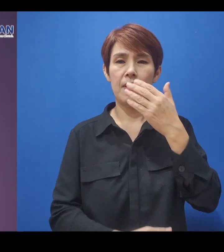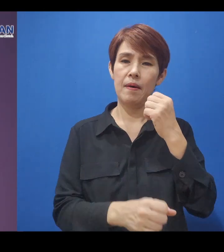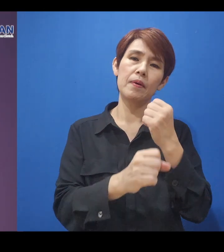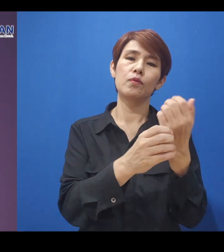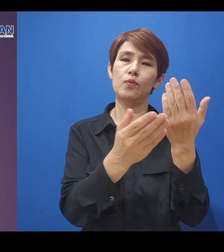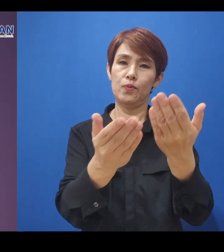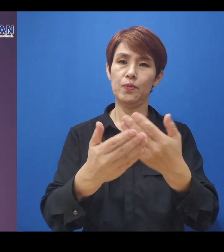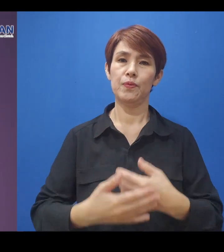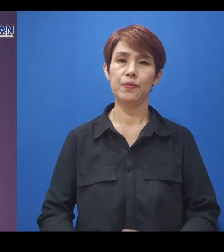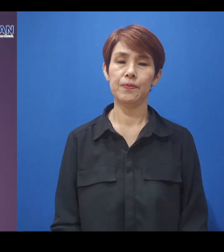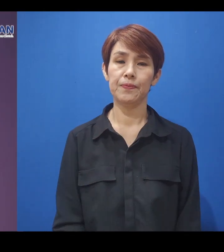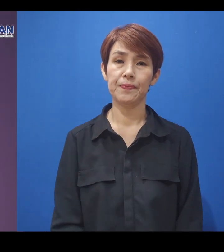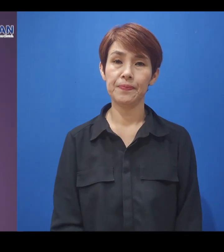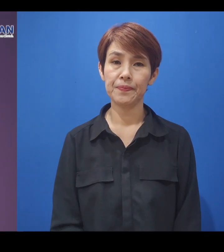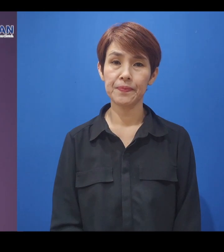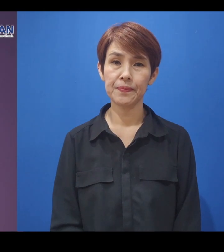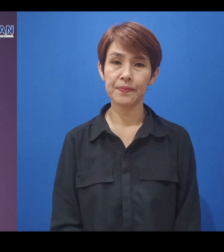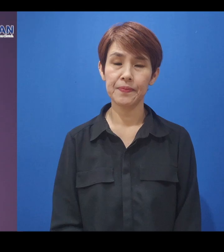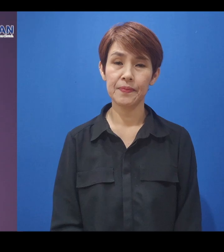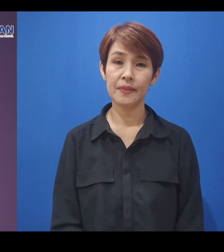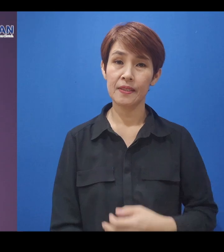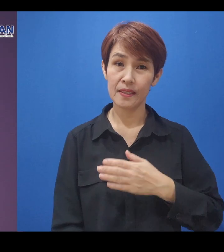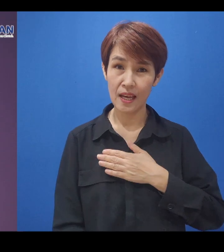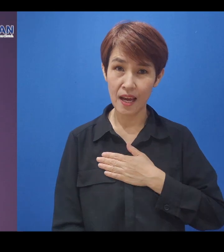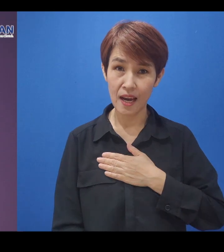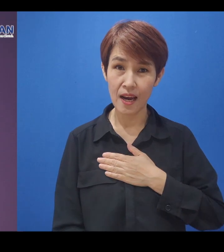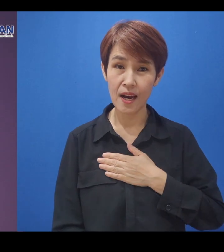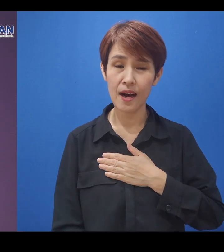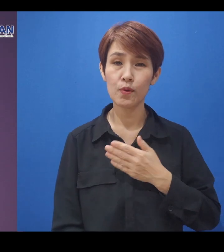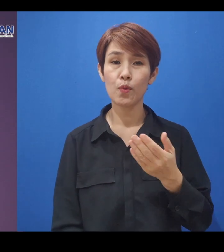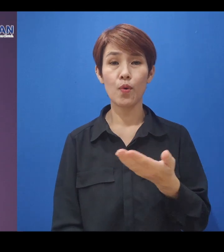만들어줍니다. 저나 여러분이나